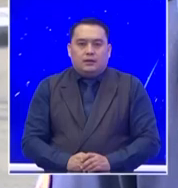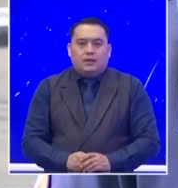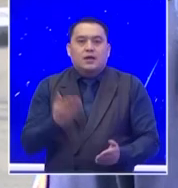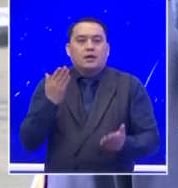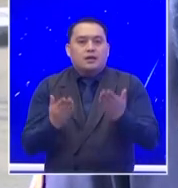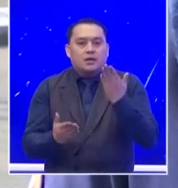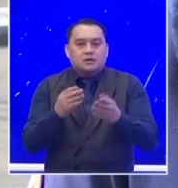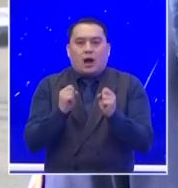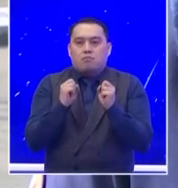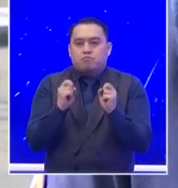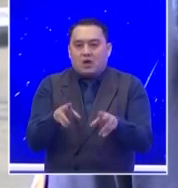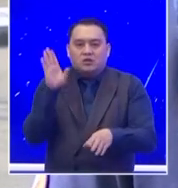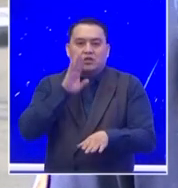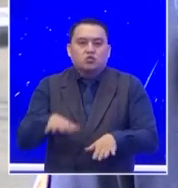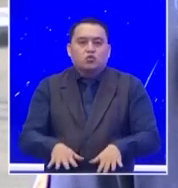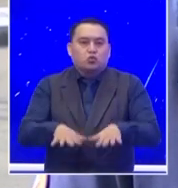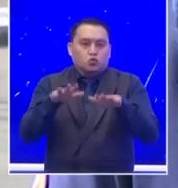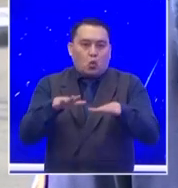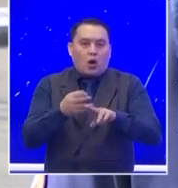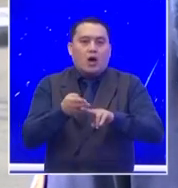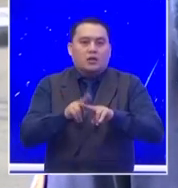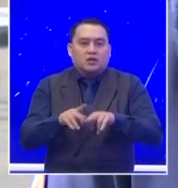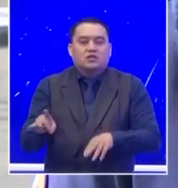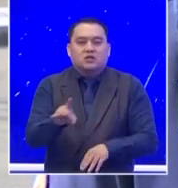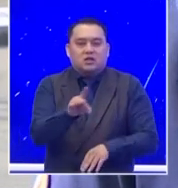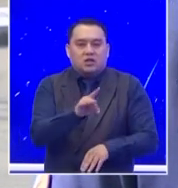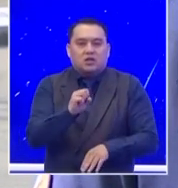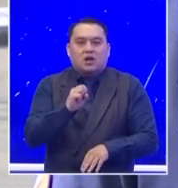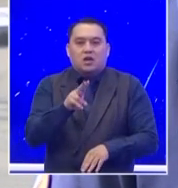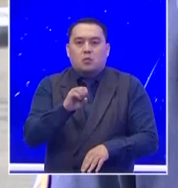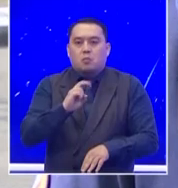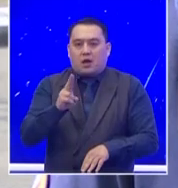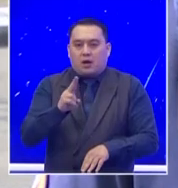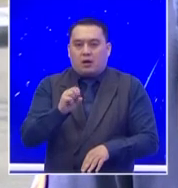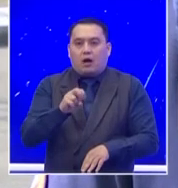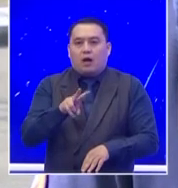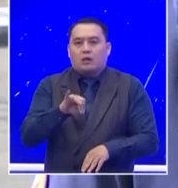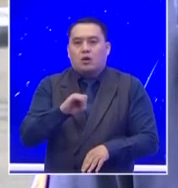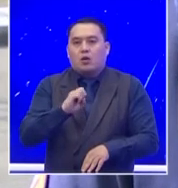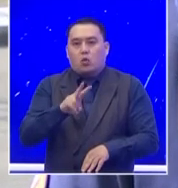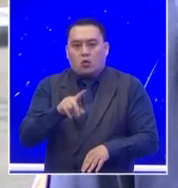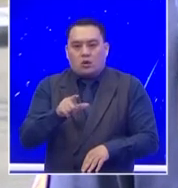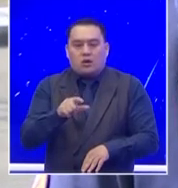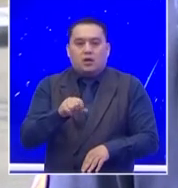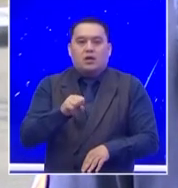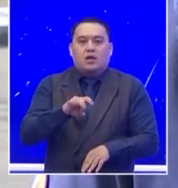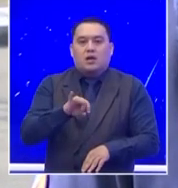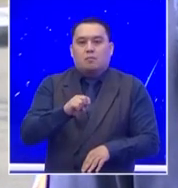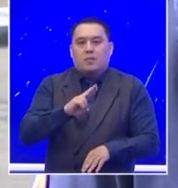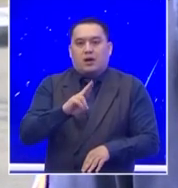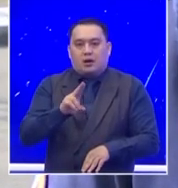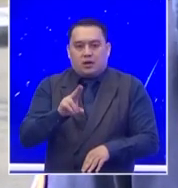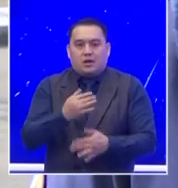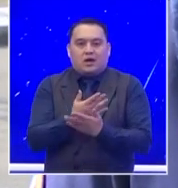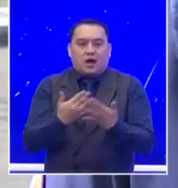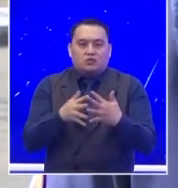Если говорить об опасных паводковых участках региона, то это село Раимбек в Карасаевском районе. В Алаколе это Камыскала, село Икпенды, Талхартус, Дубастау, а также